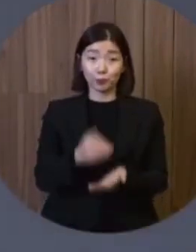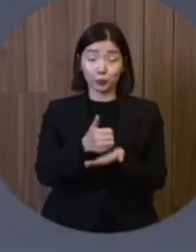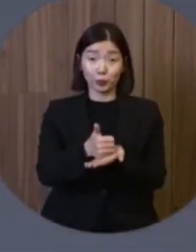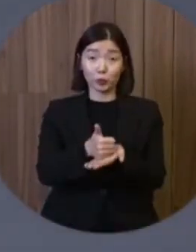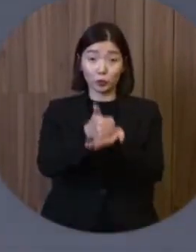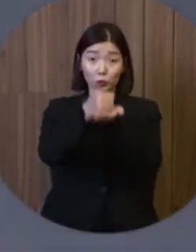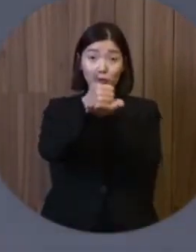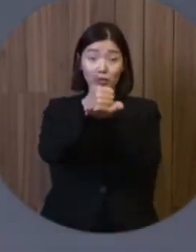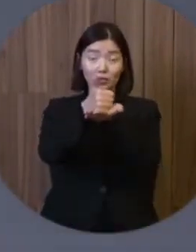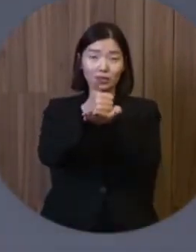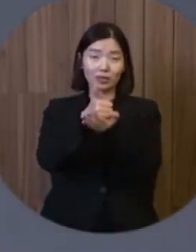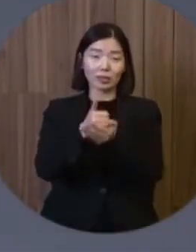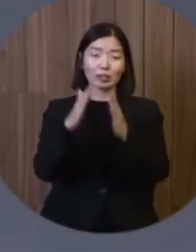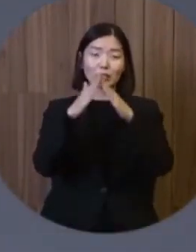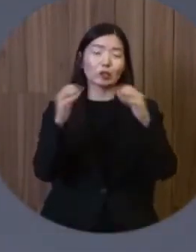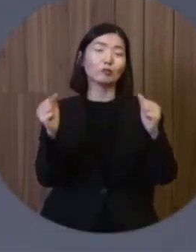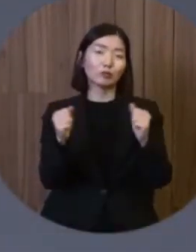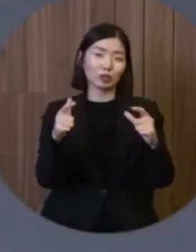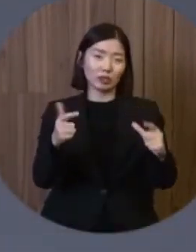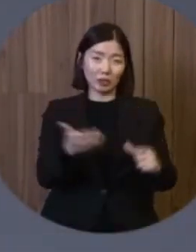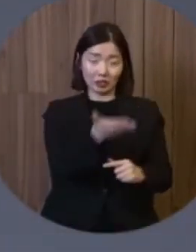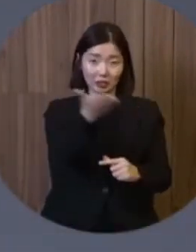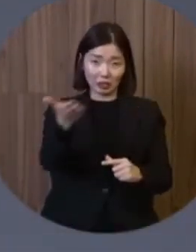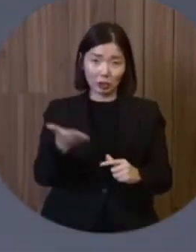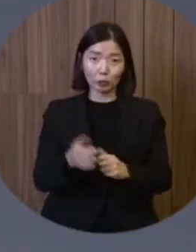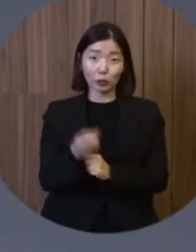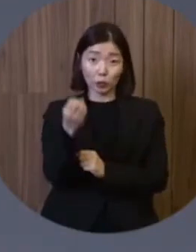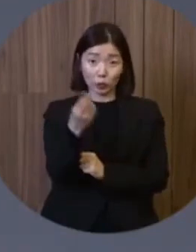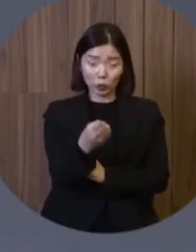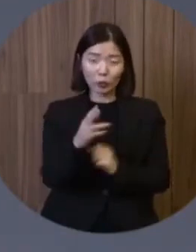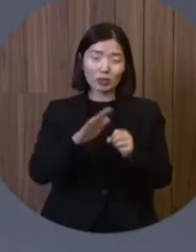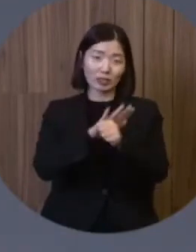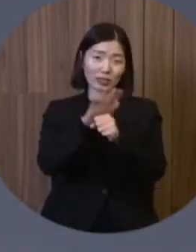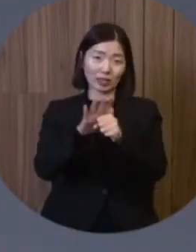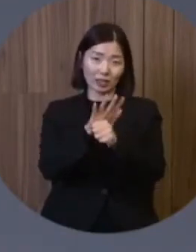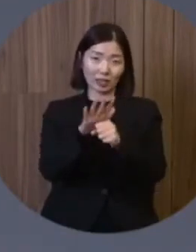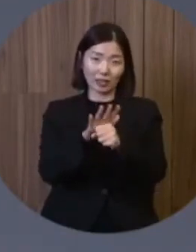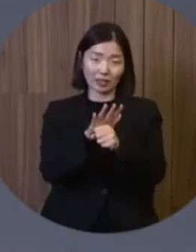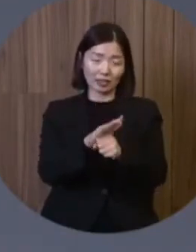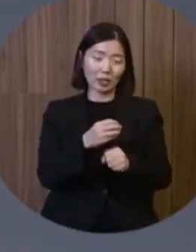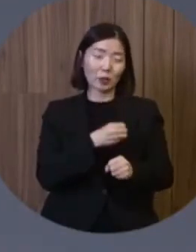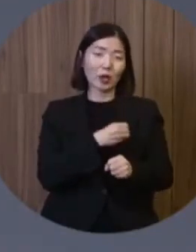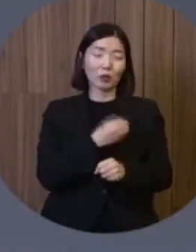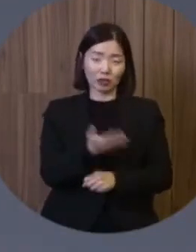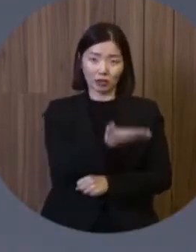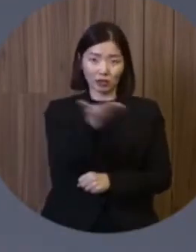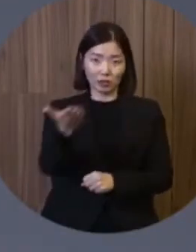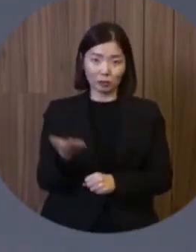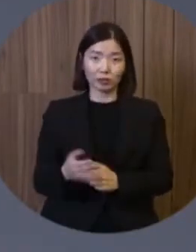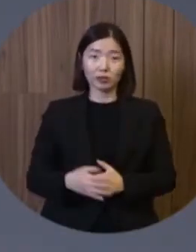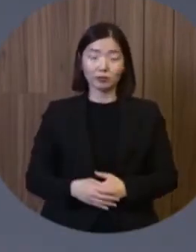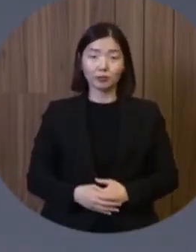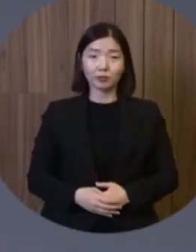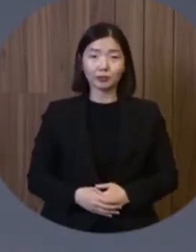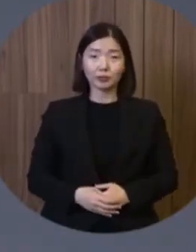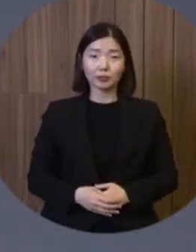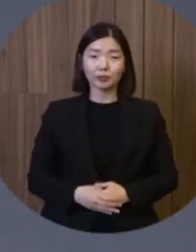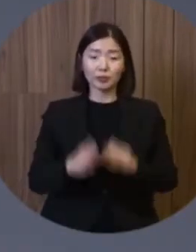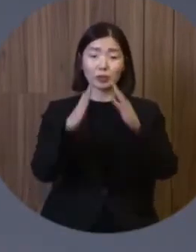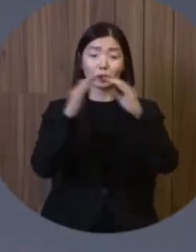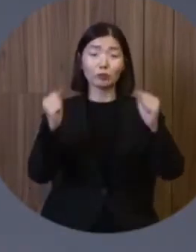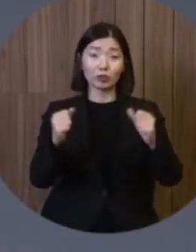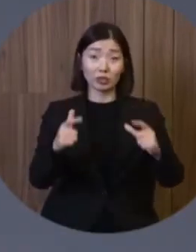존경하는 전북도민 여러분, 그리고 사랑하는 당원 동지 여러분,